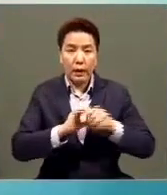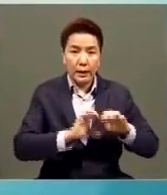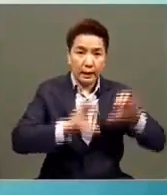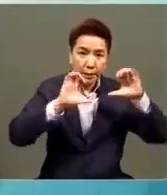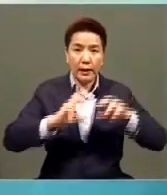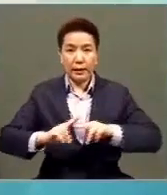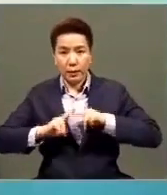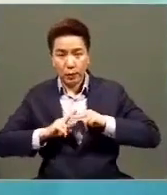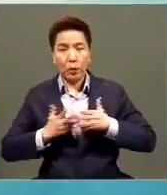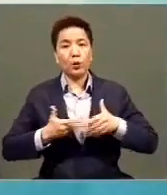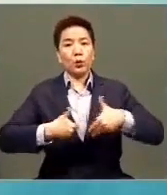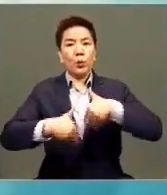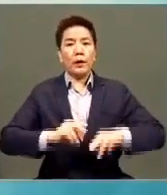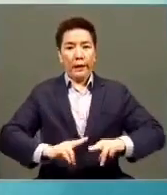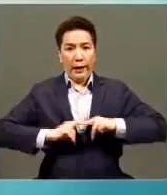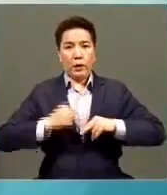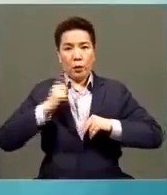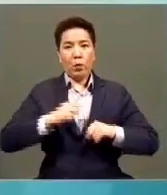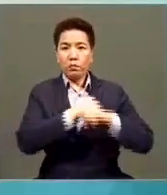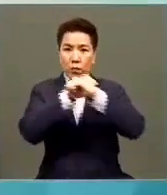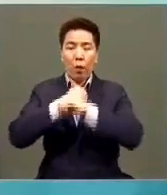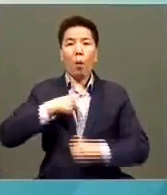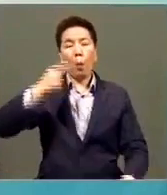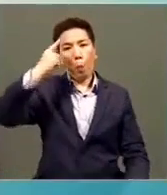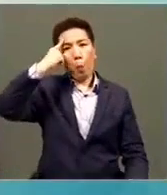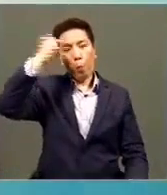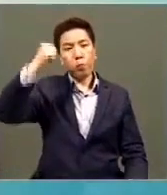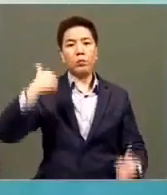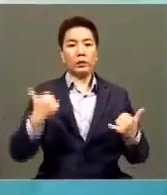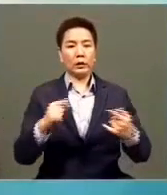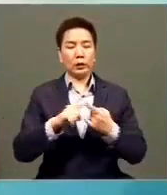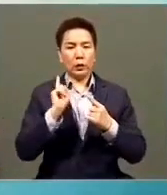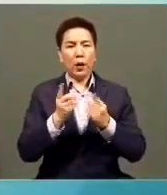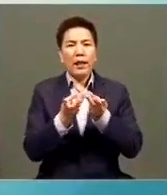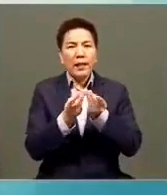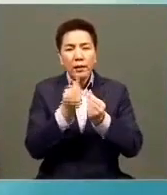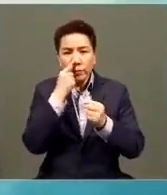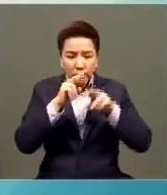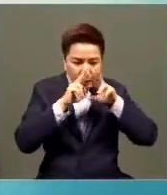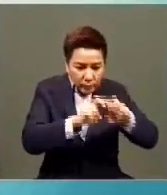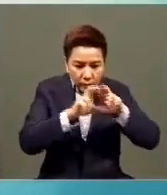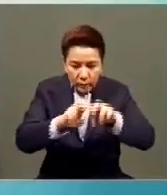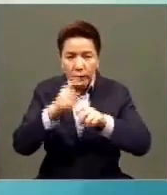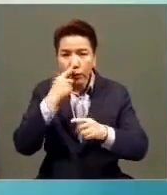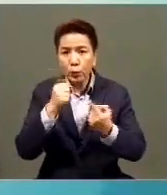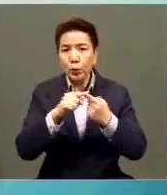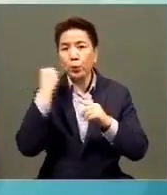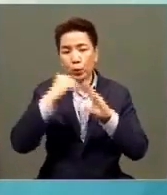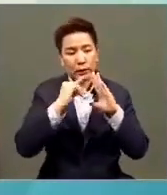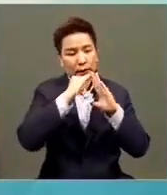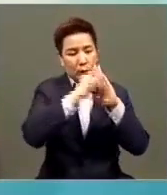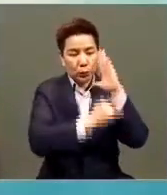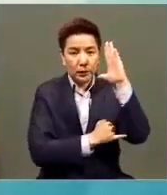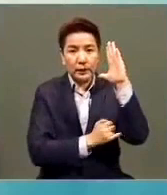ครัฐภาคเอกชนภาคชุมชนนะคะและนี่ก็เป็นที่มาที่เราต้องทำตัวเลขทำการค้นหาเชิงรุกในทุกๆพื้น